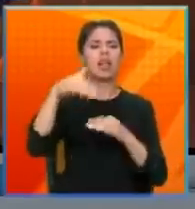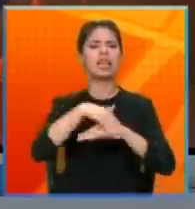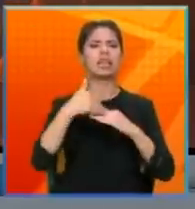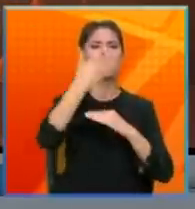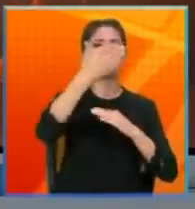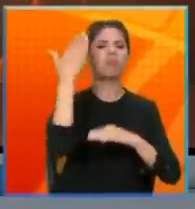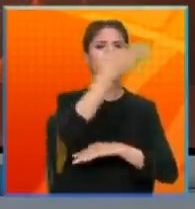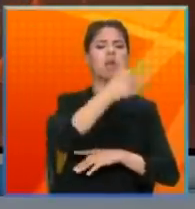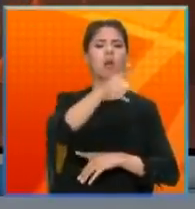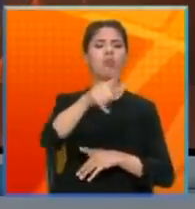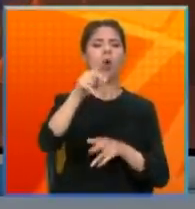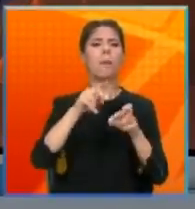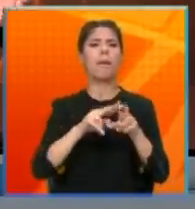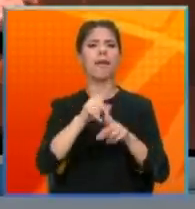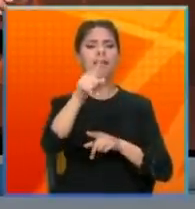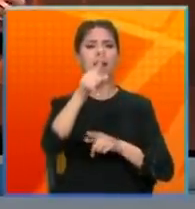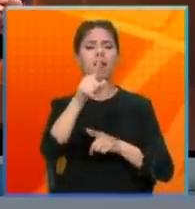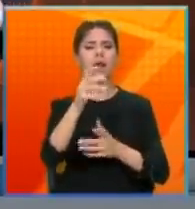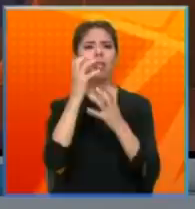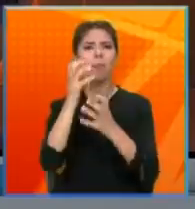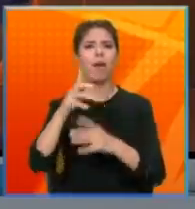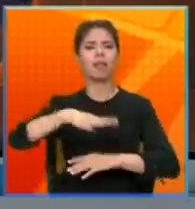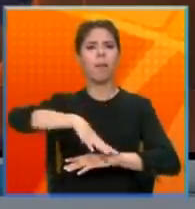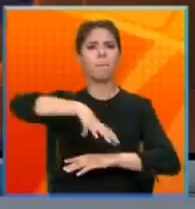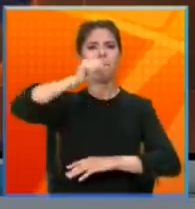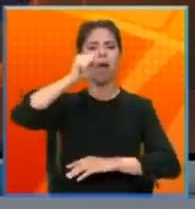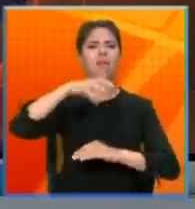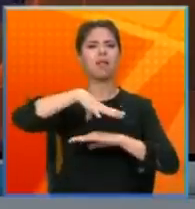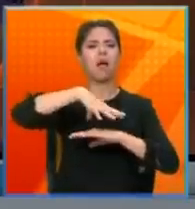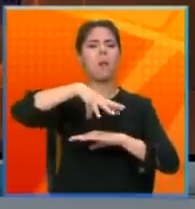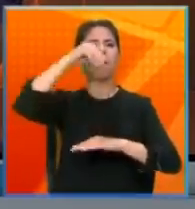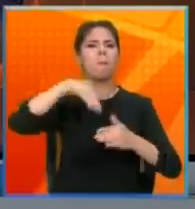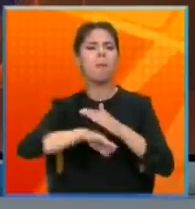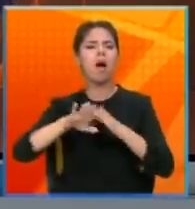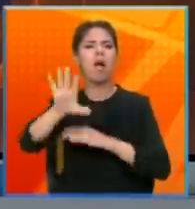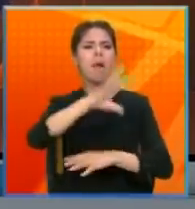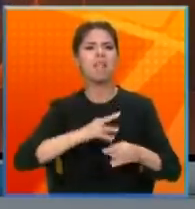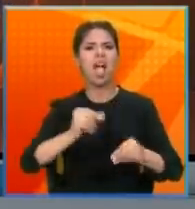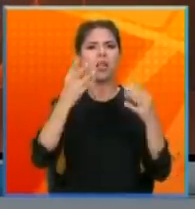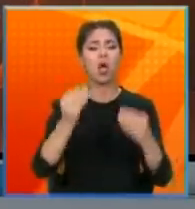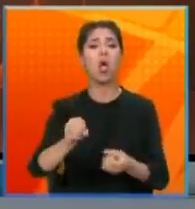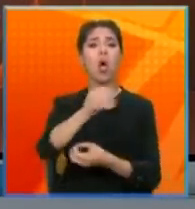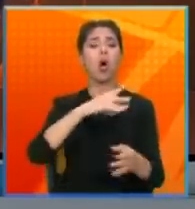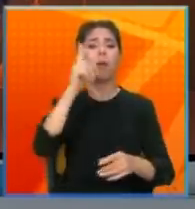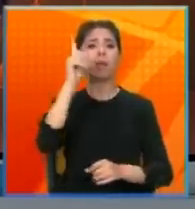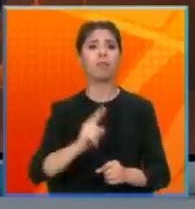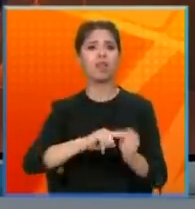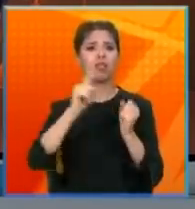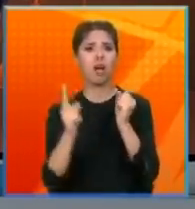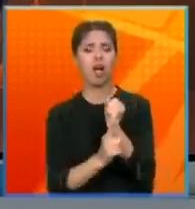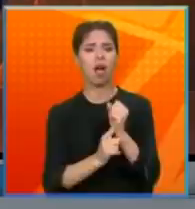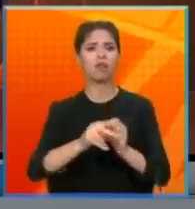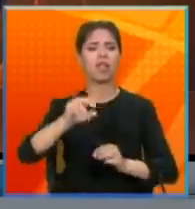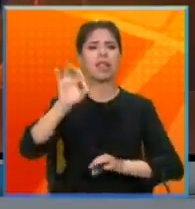PKK'nın militan toplamak ve yetiştirmek için yani kuluçka merkezi olarak kullandığı mağaralar bir bir yok ediliyor. Ama operasyonun birinci haftasında artık